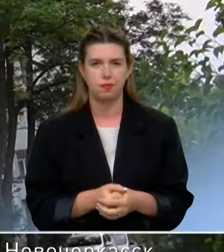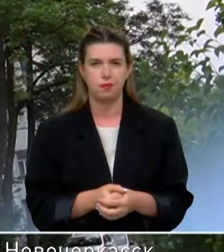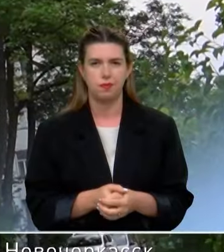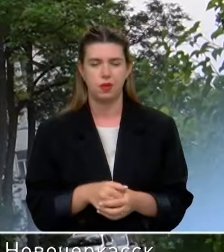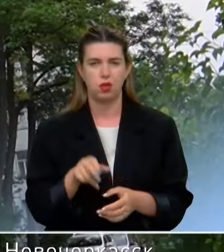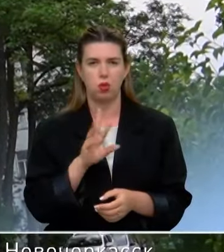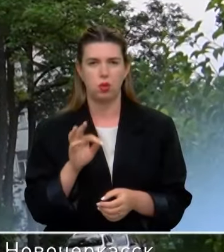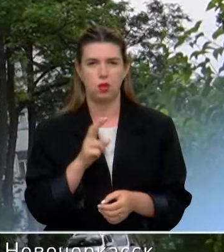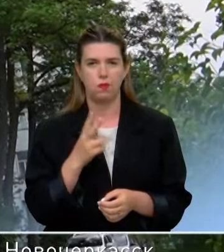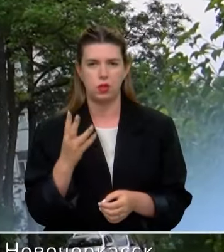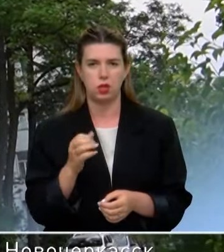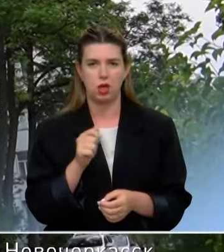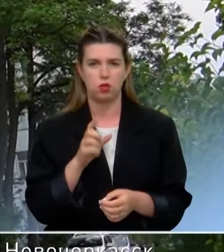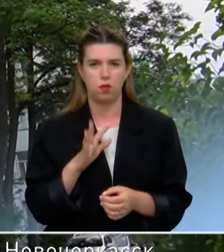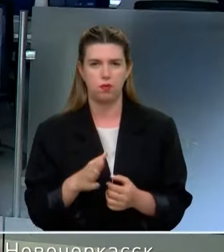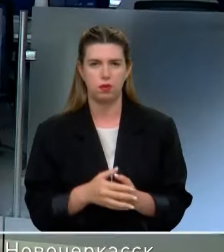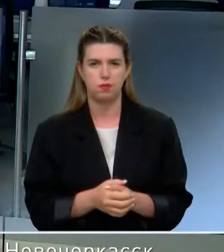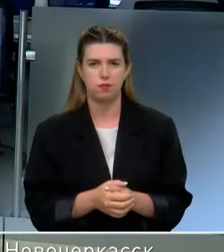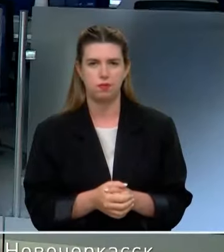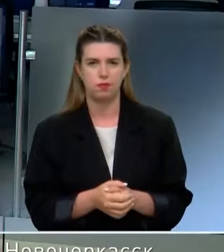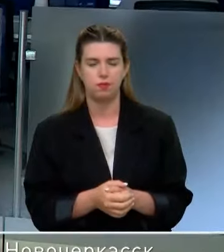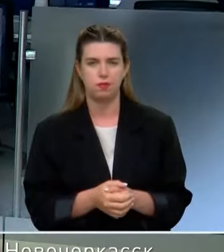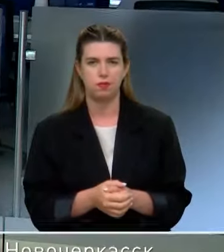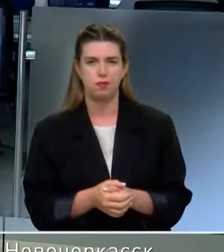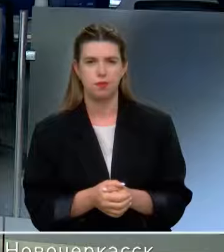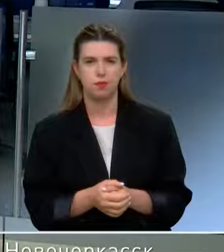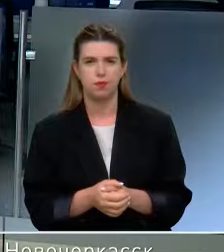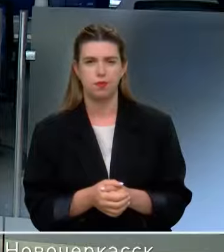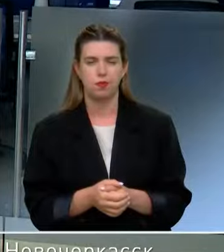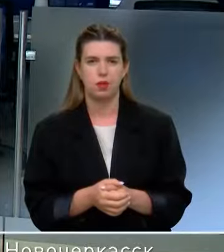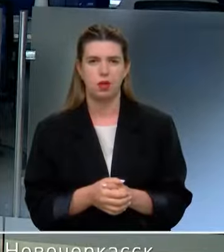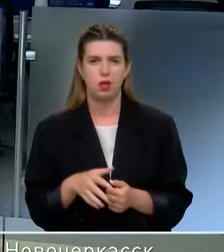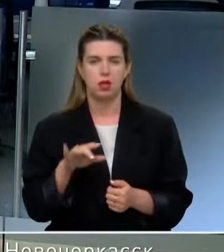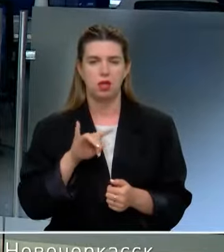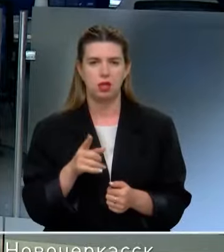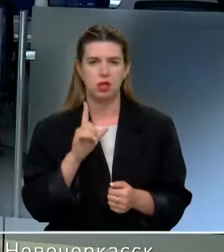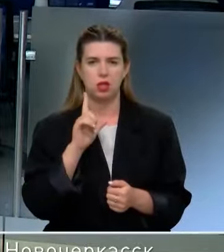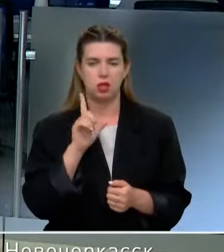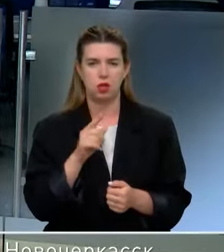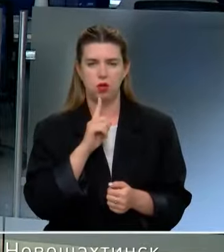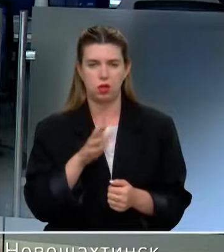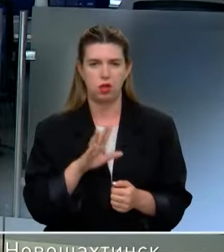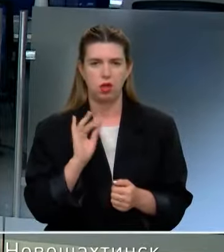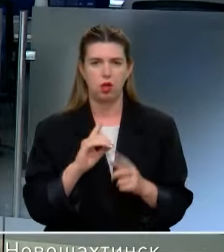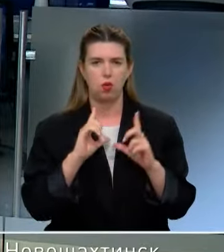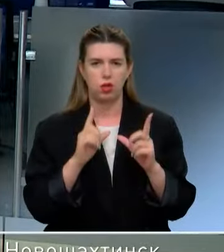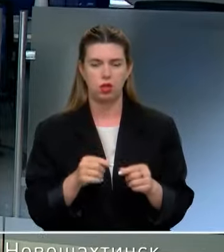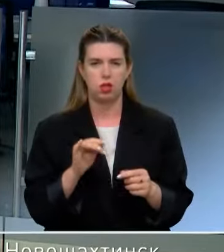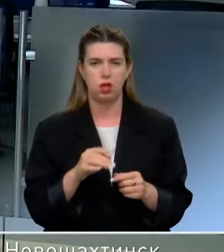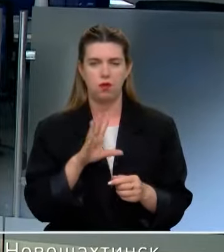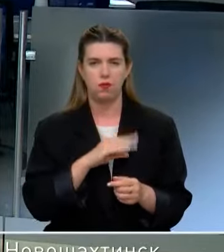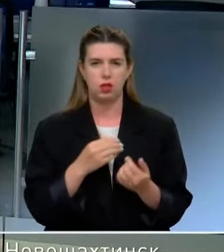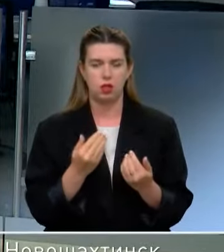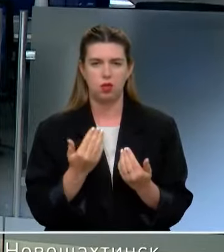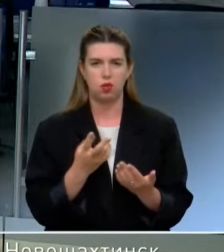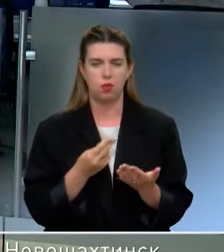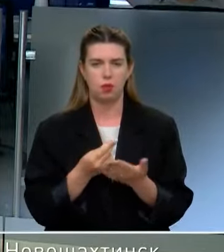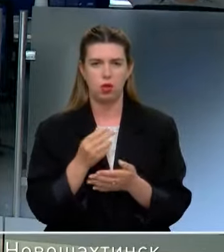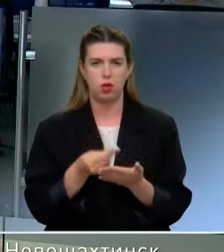Дмитриев дон24 Азов Ну такс далеко не уедешь вернее уедешь но за это теперь